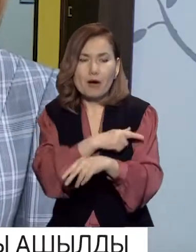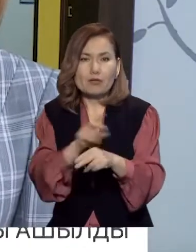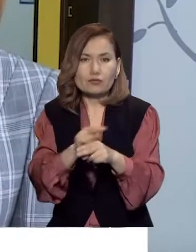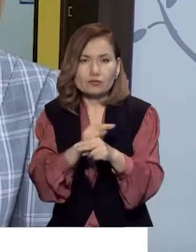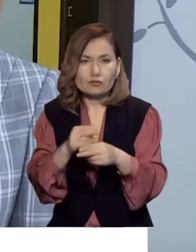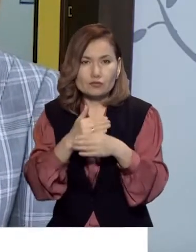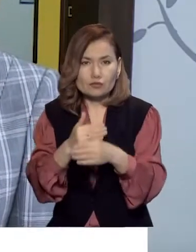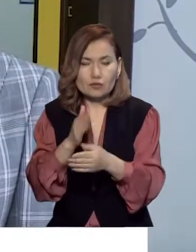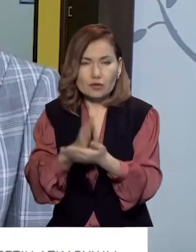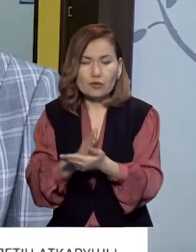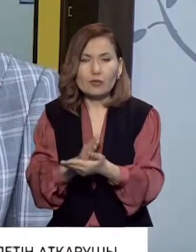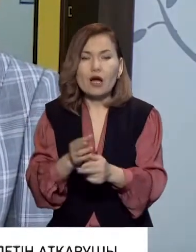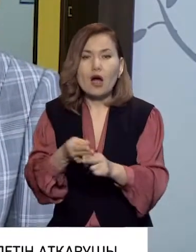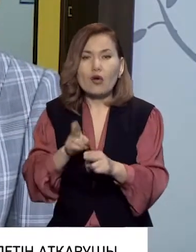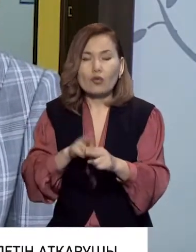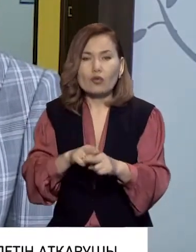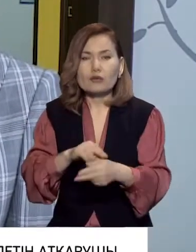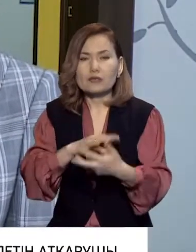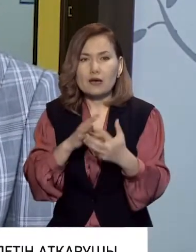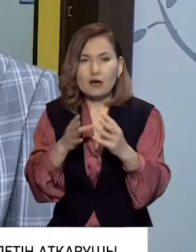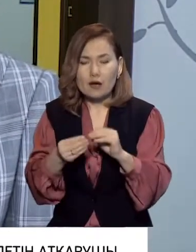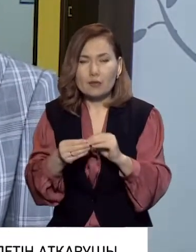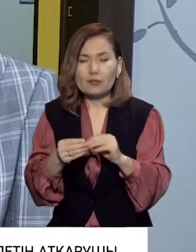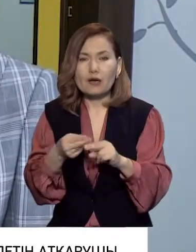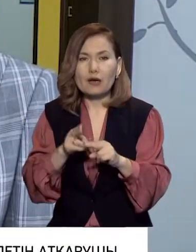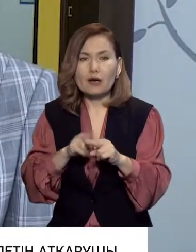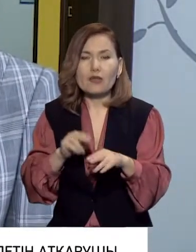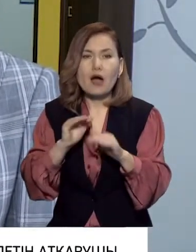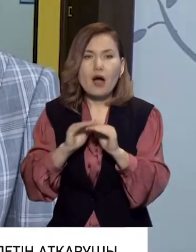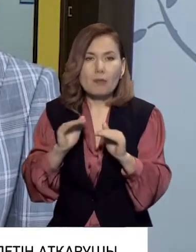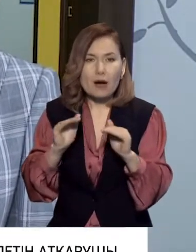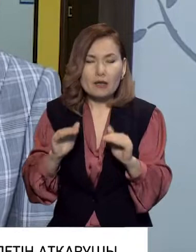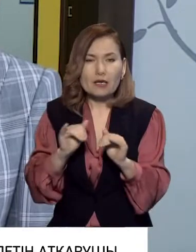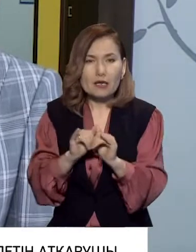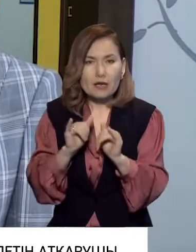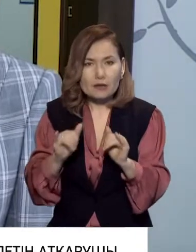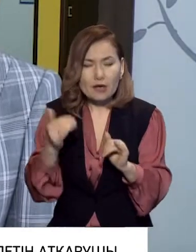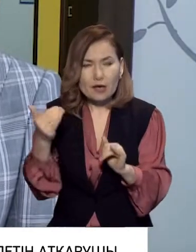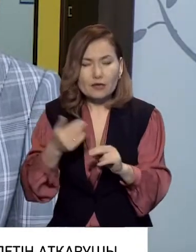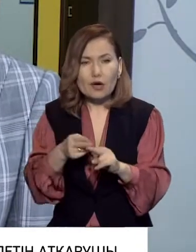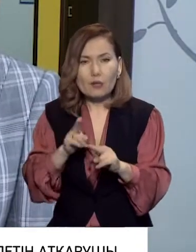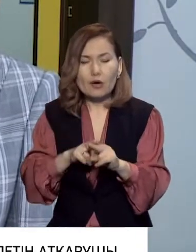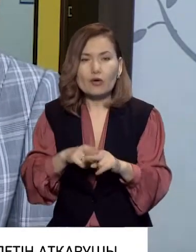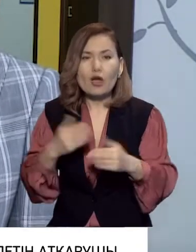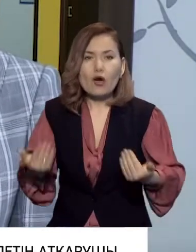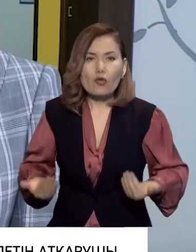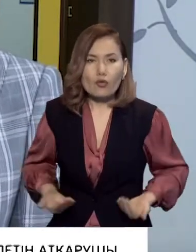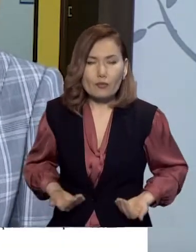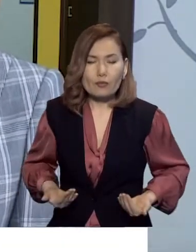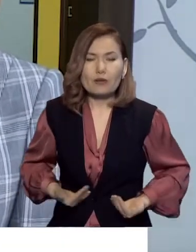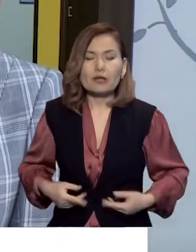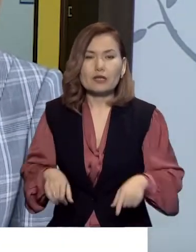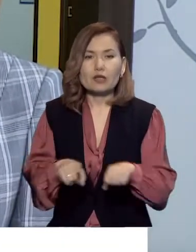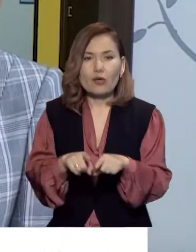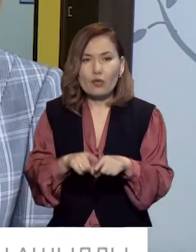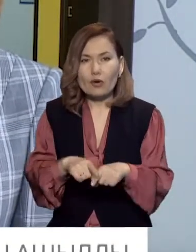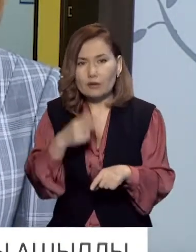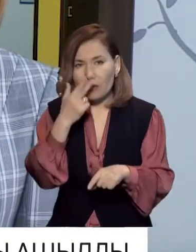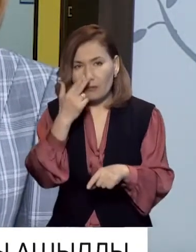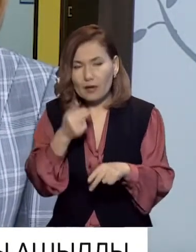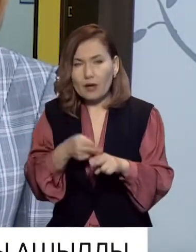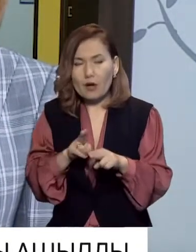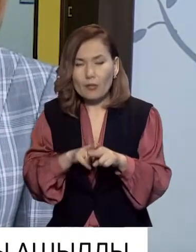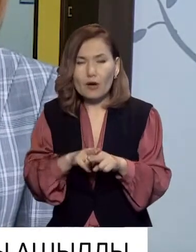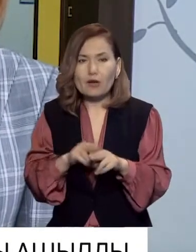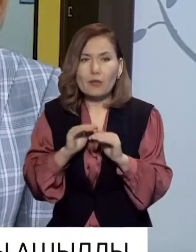бойынша жұмыс жасайтын болады. Өмірлік дағдысын дамыту, әлеуметтік дағдысын дамыту, ерте жастан